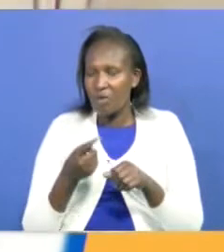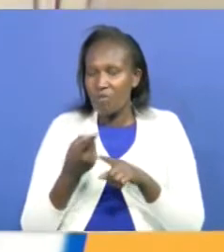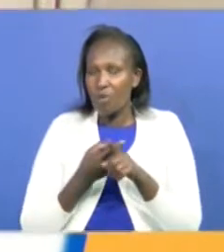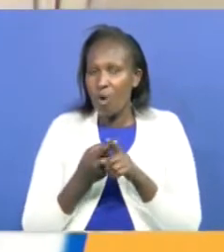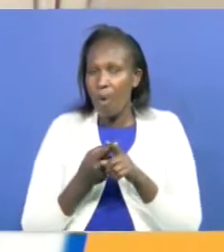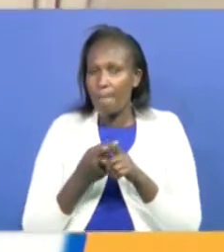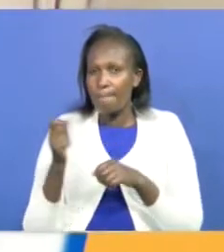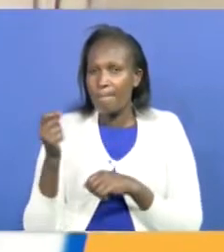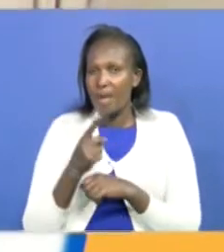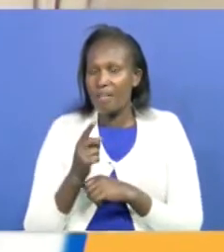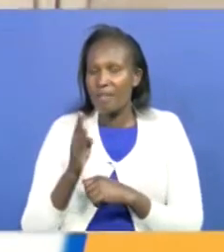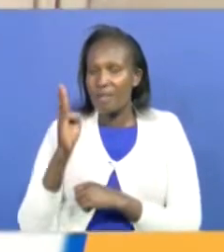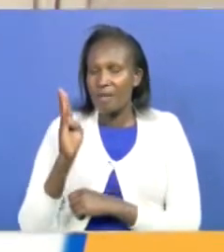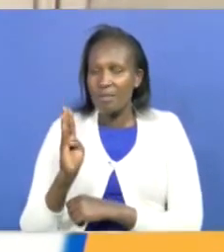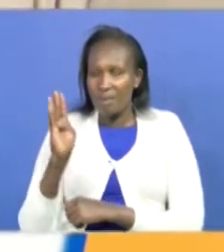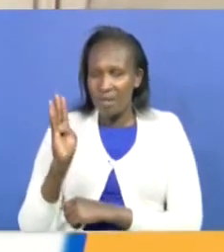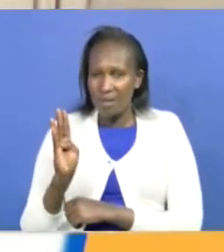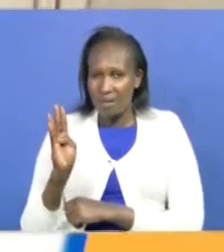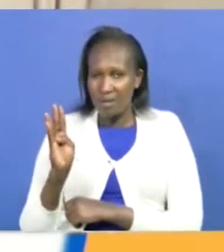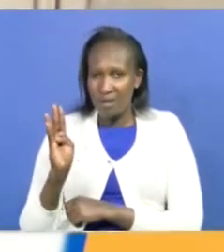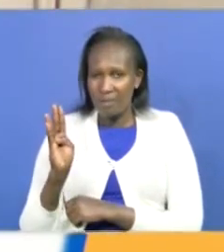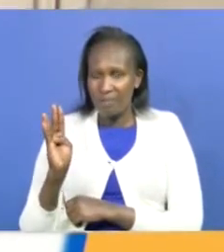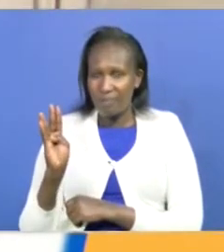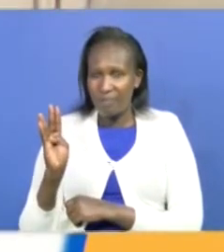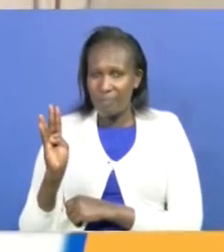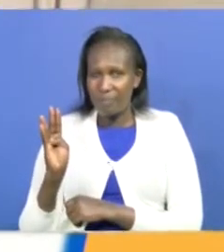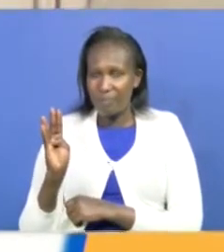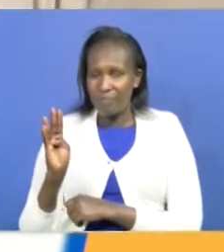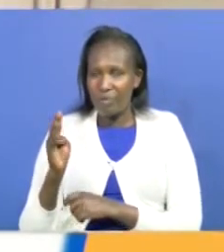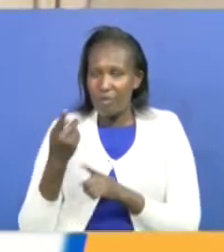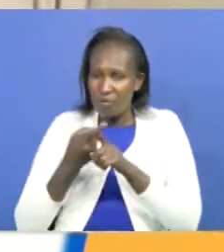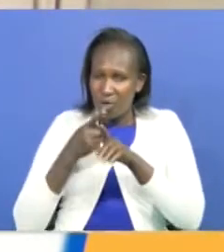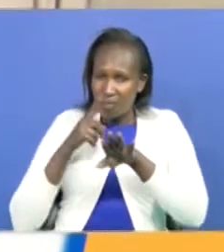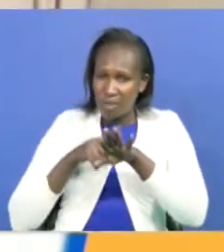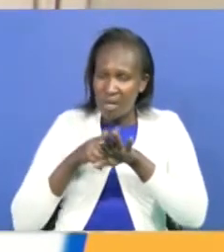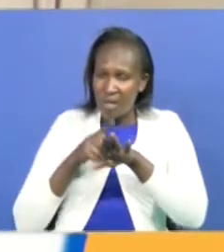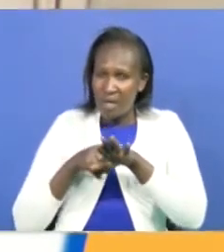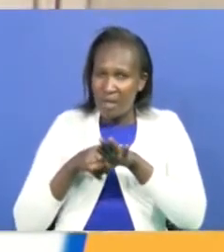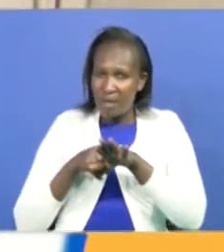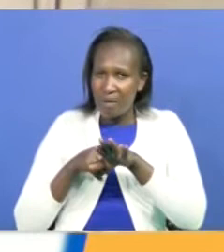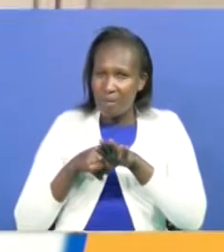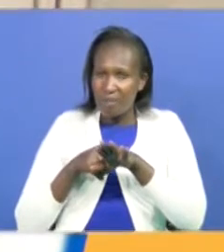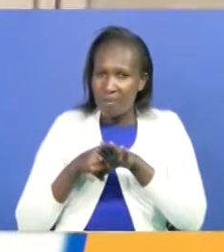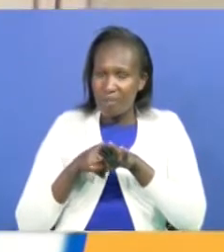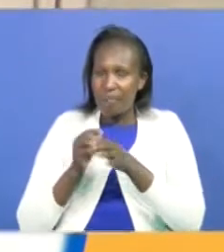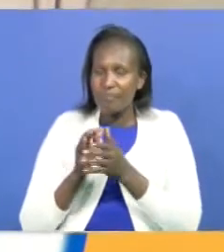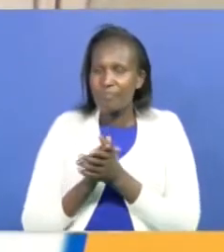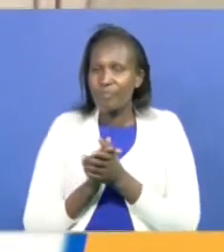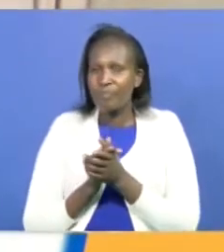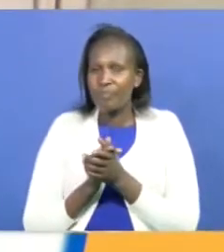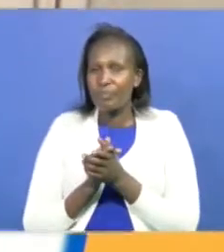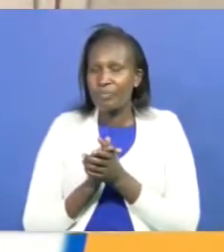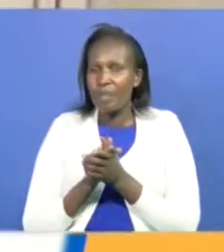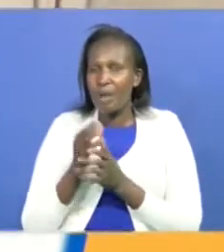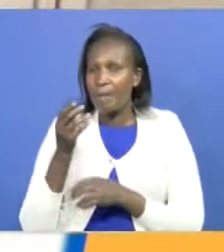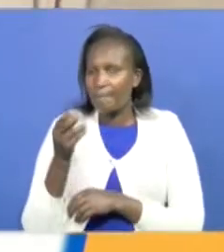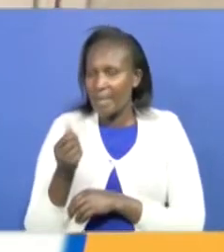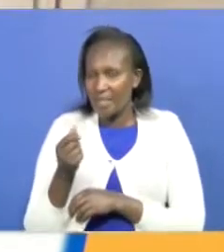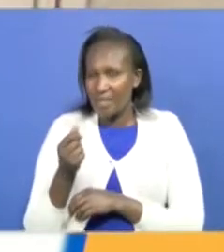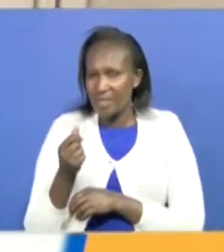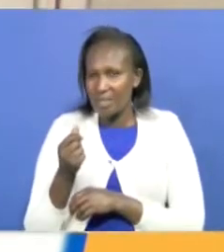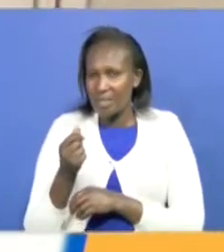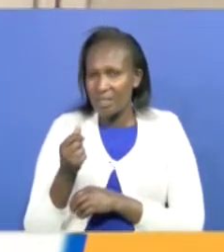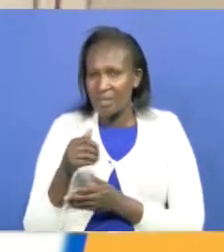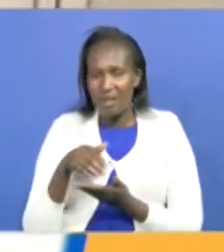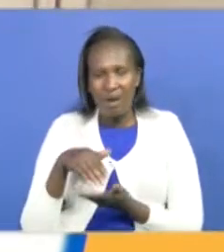4 tarehe 4, na tangu siku hiyo amekuwa bedridden na pesa imekuwa imeenda